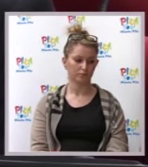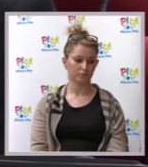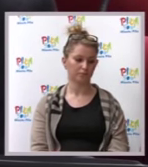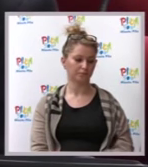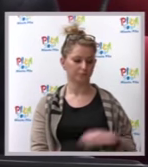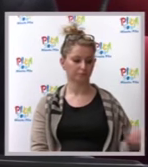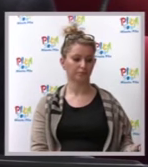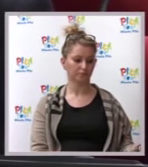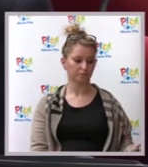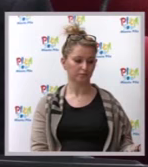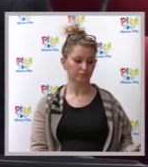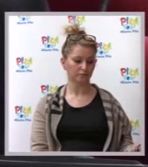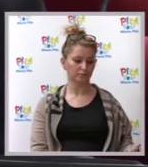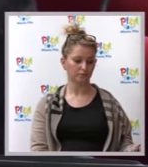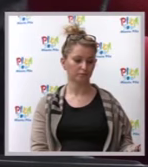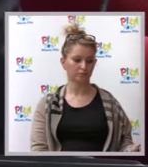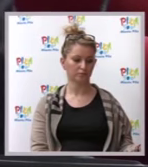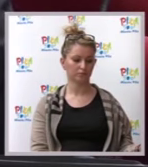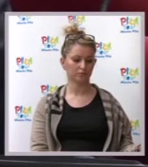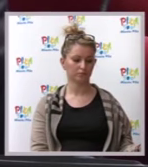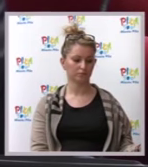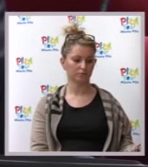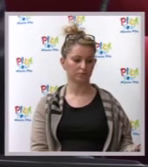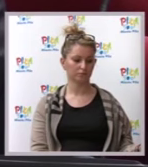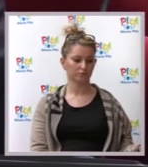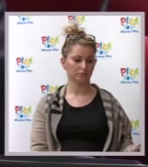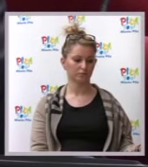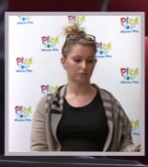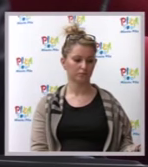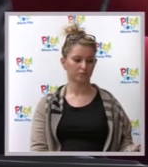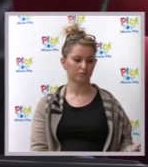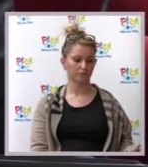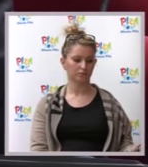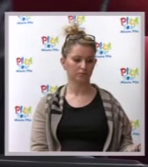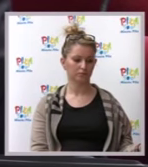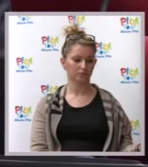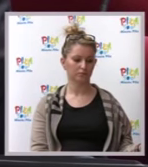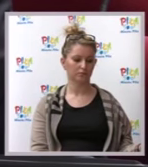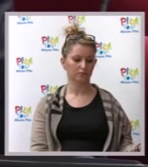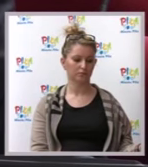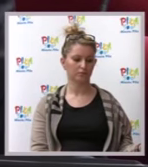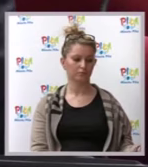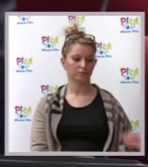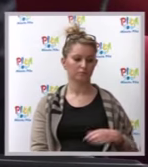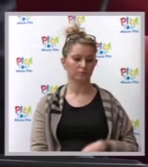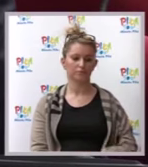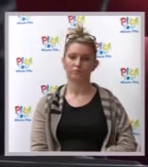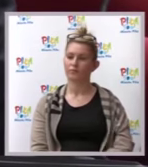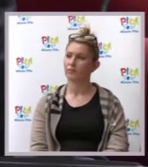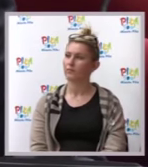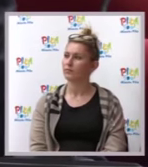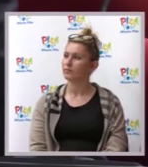O tym przyzwyczajeniu, o którym pan prezydent mówił, to mówię bodajże o roku 2011, kiedy ostatnia regulacja była. Tam jednak ten zakres materiałów był inny. To